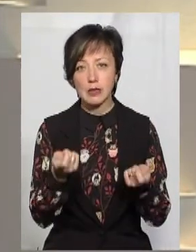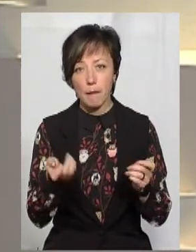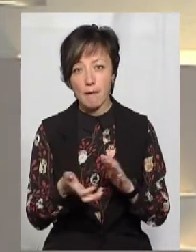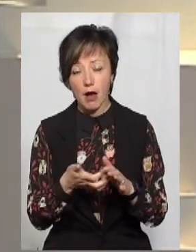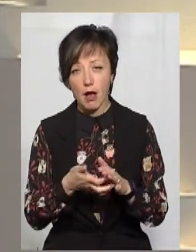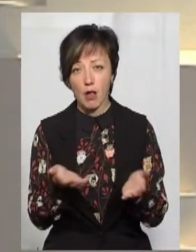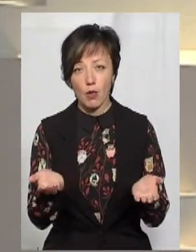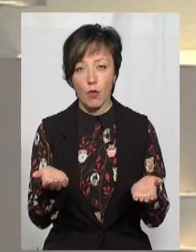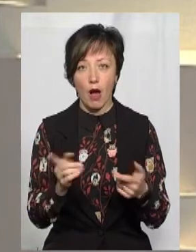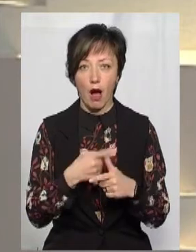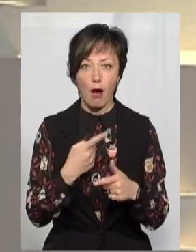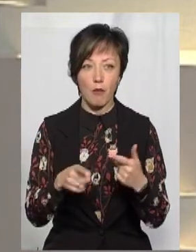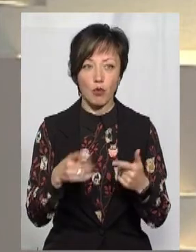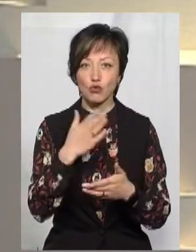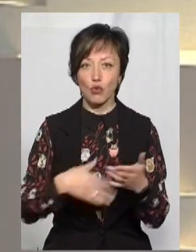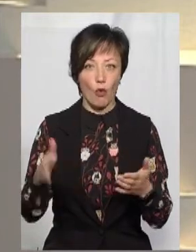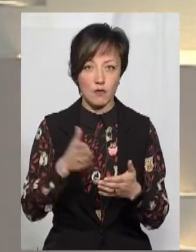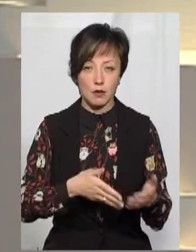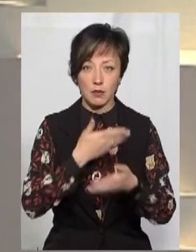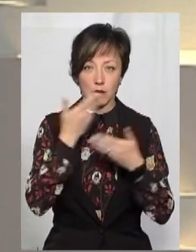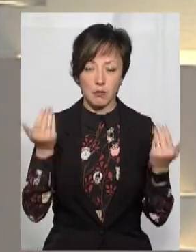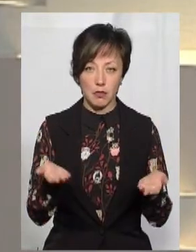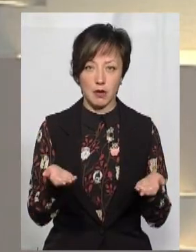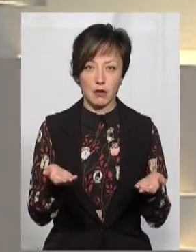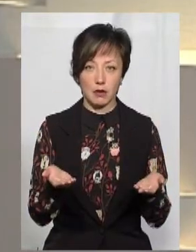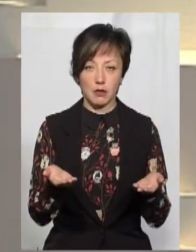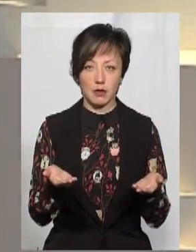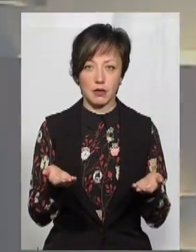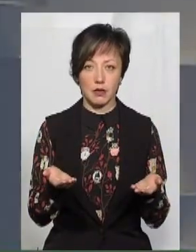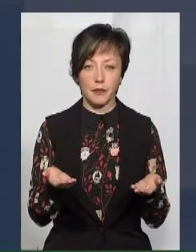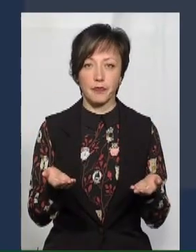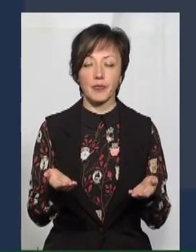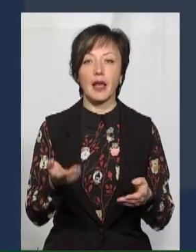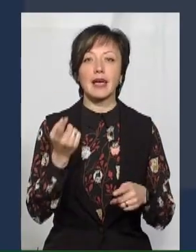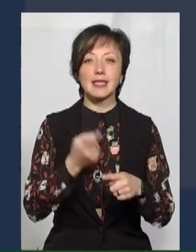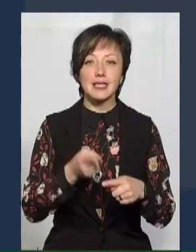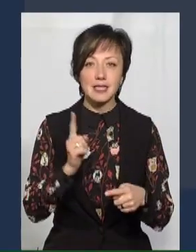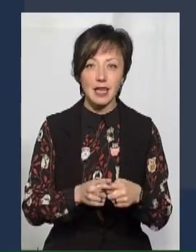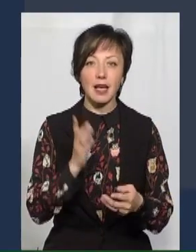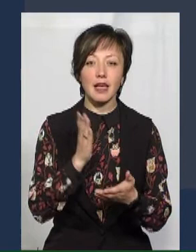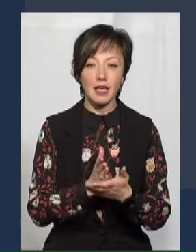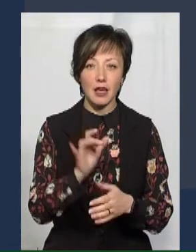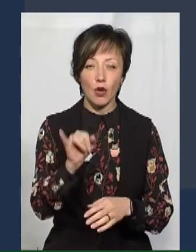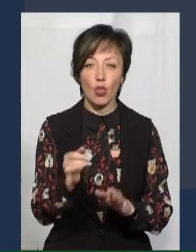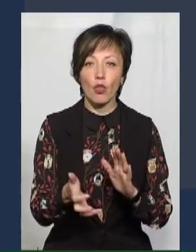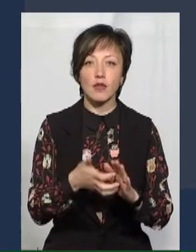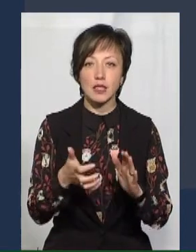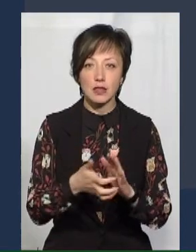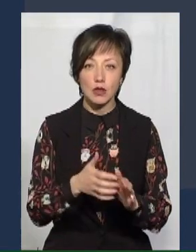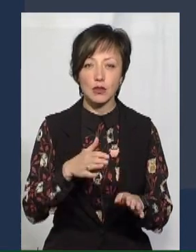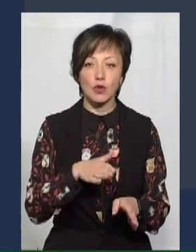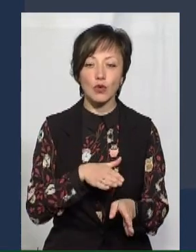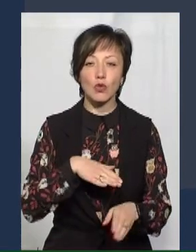замало, або їх немає зовсім? Воно є, але його не вистачає в